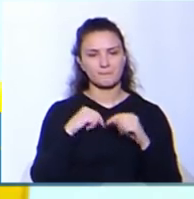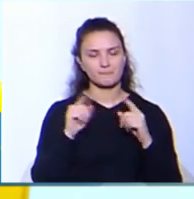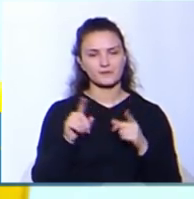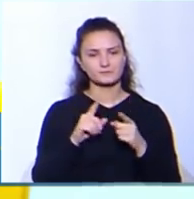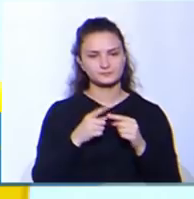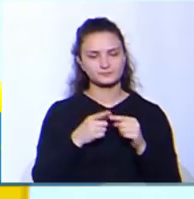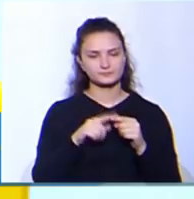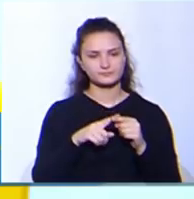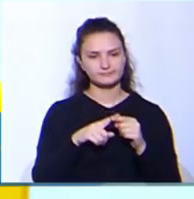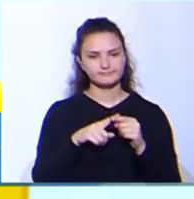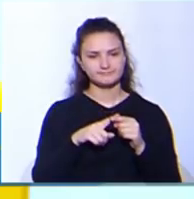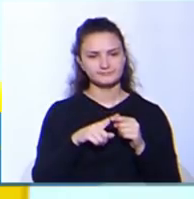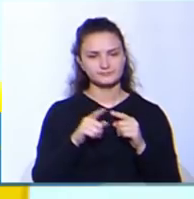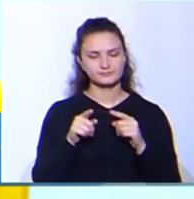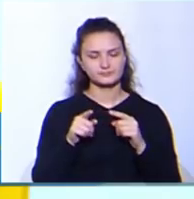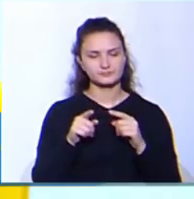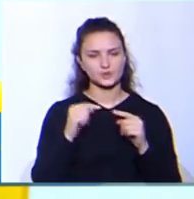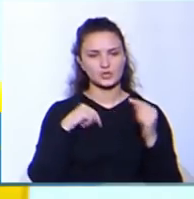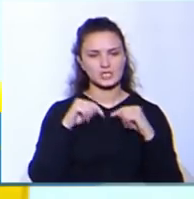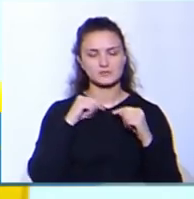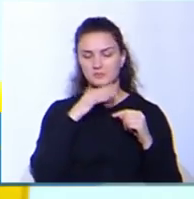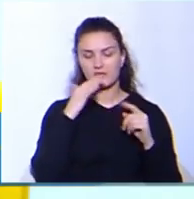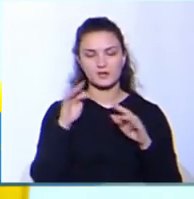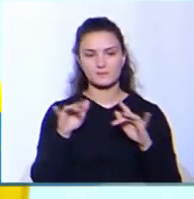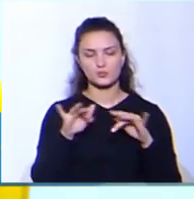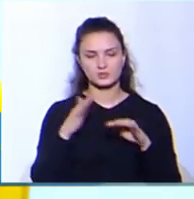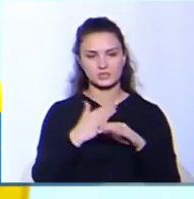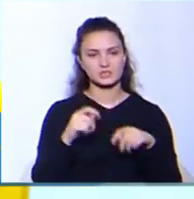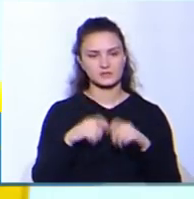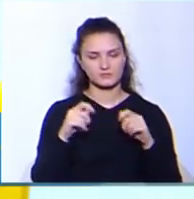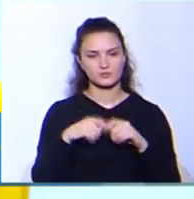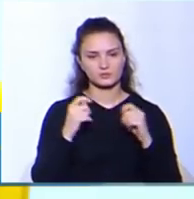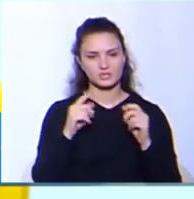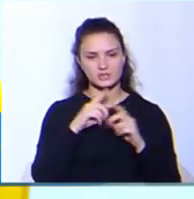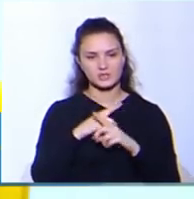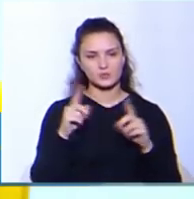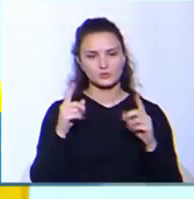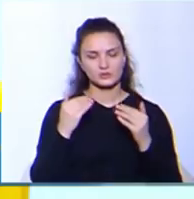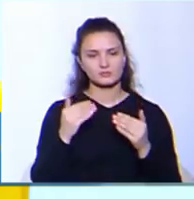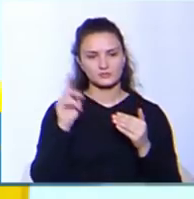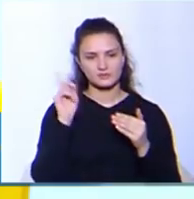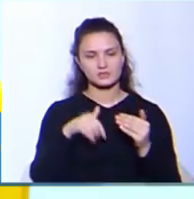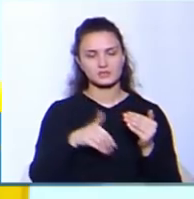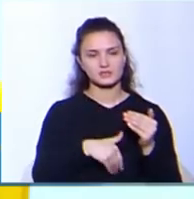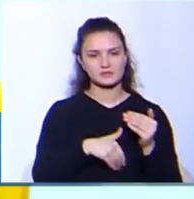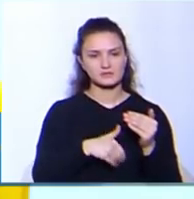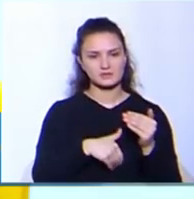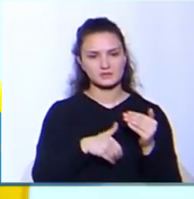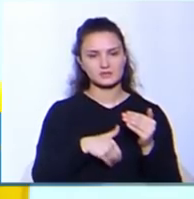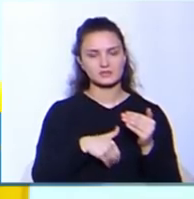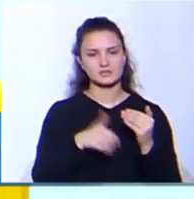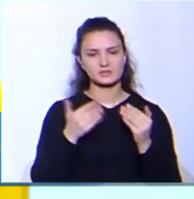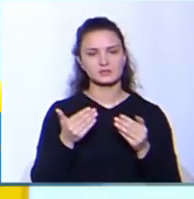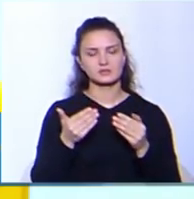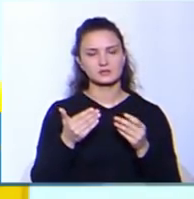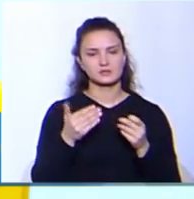ერთიანი სისტემა არა და მრავალი ფუნქცია არის დარღვეული განსაკუთრებით ახლა ვეთით რომ ღვიძლი ზიანდება ამ